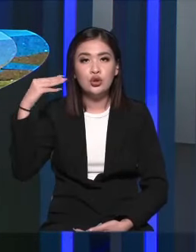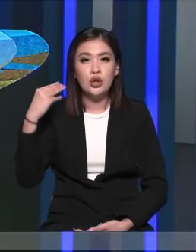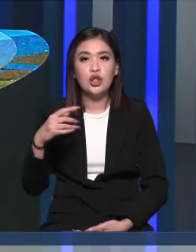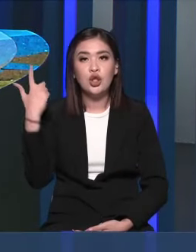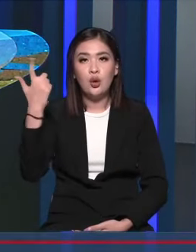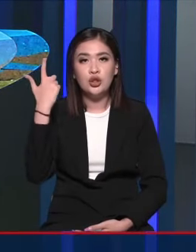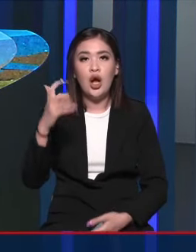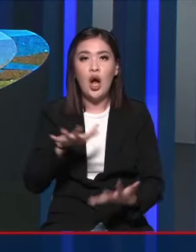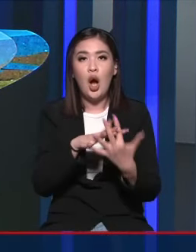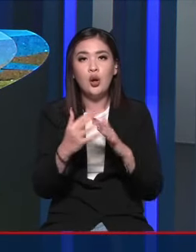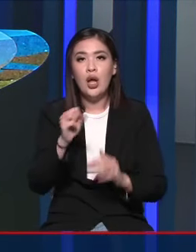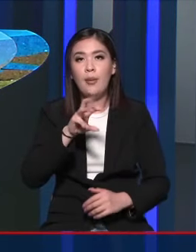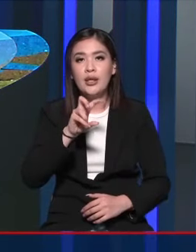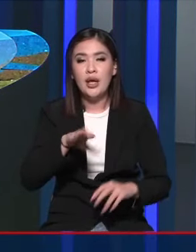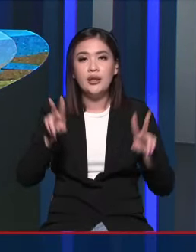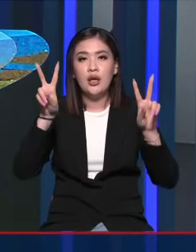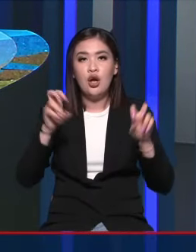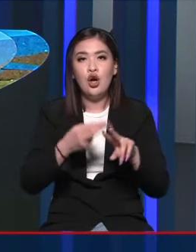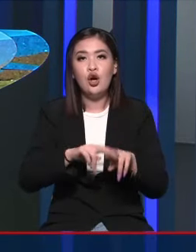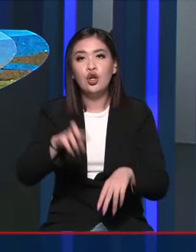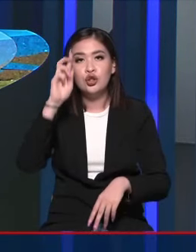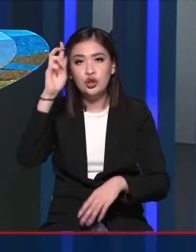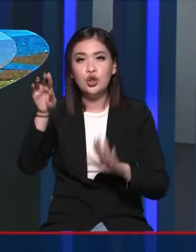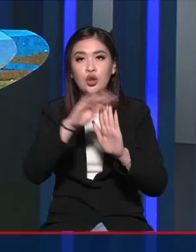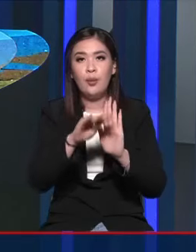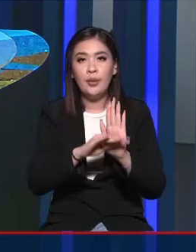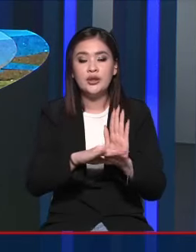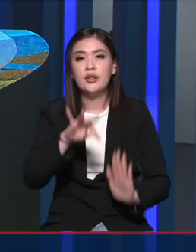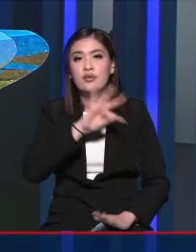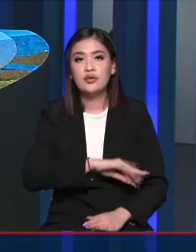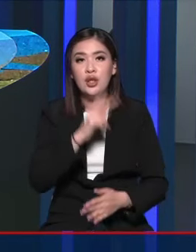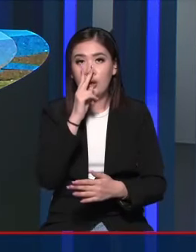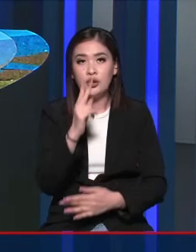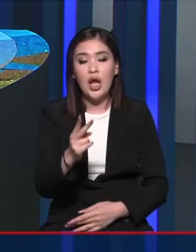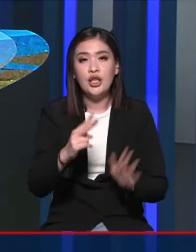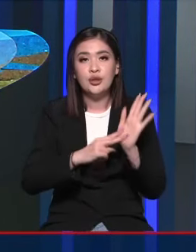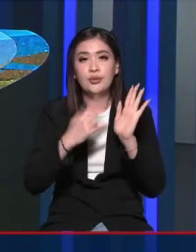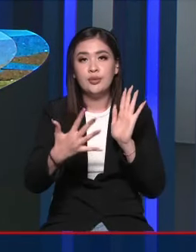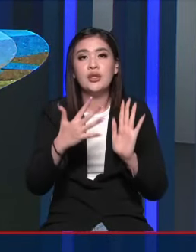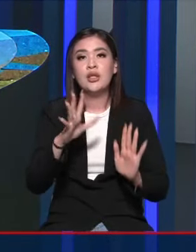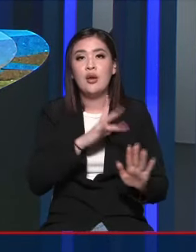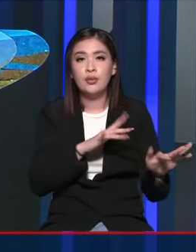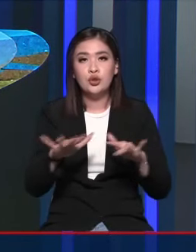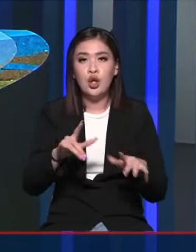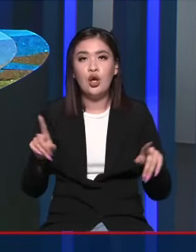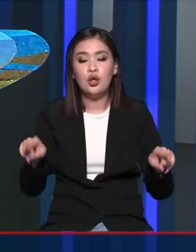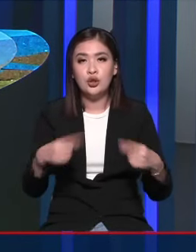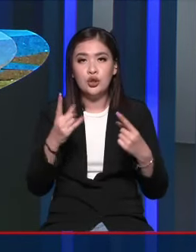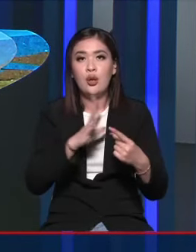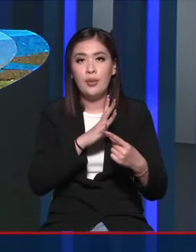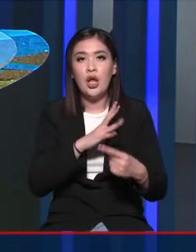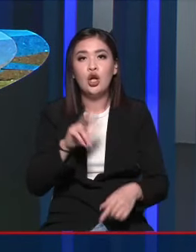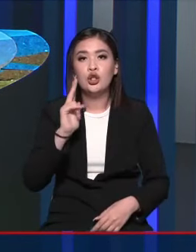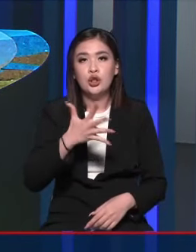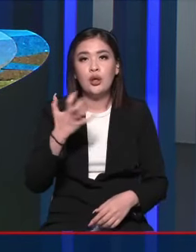Түркістандық шаруалар ауыл аманаты ұлттық жобасының игілігін көріп отыр. Өңірде 75 кооператив құрылған. 3,5